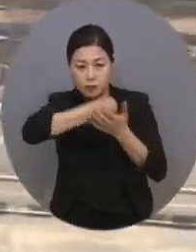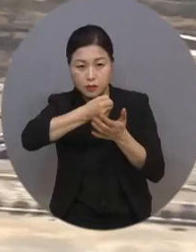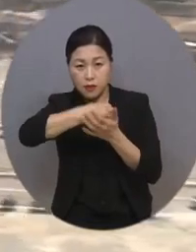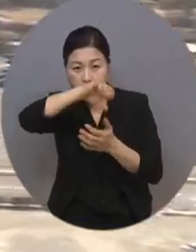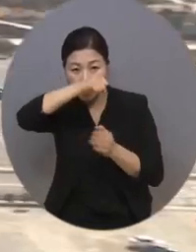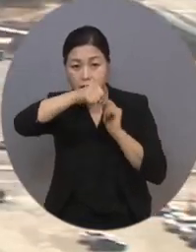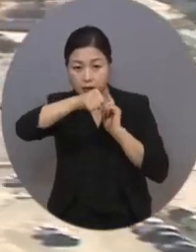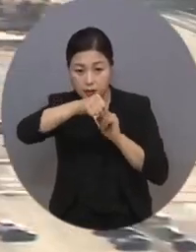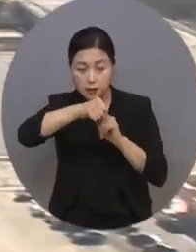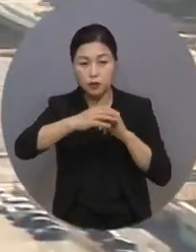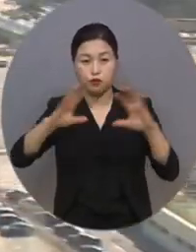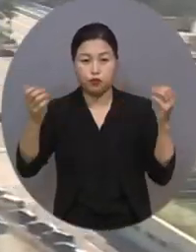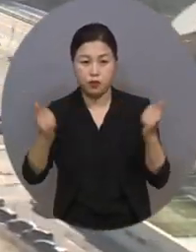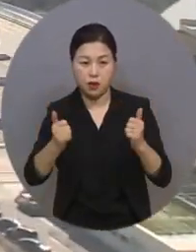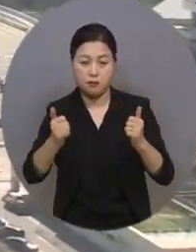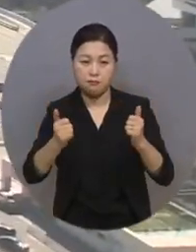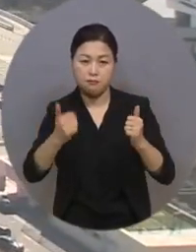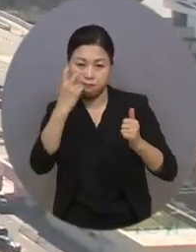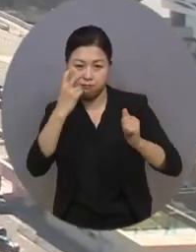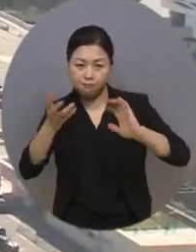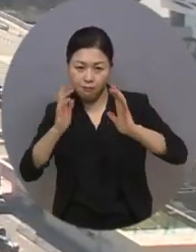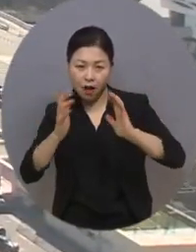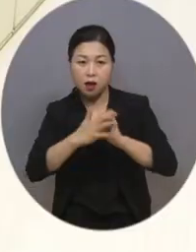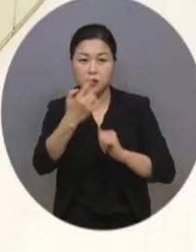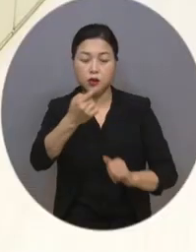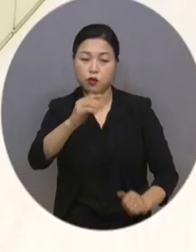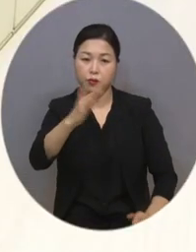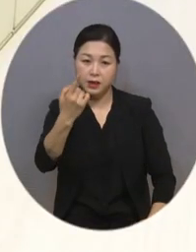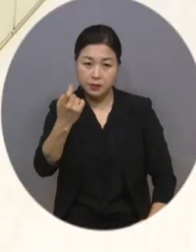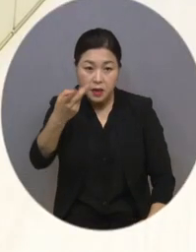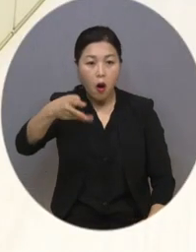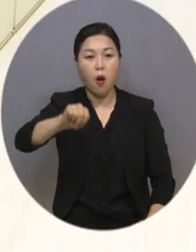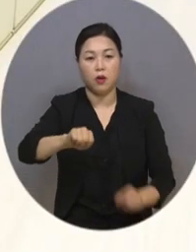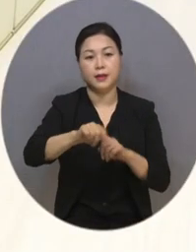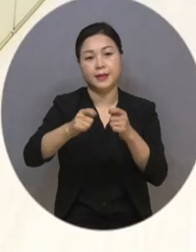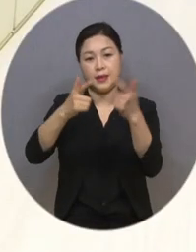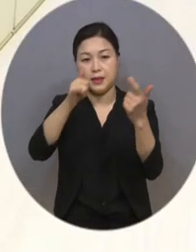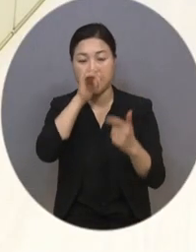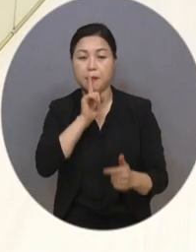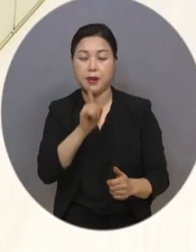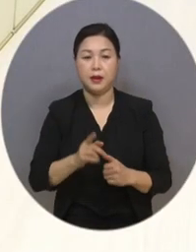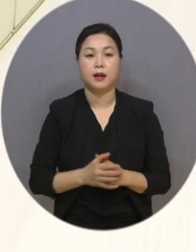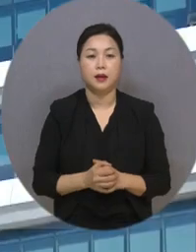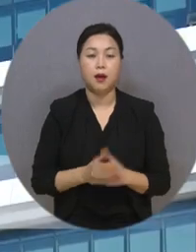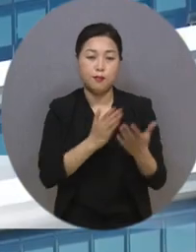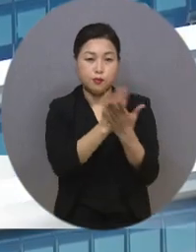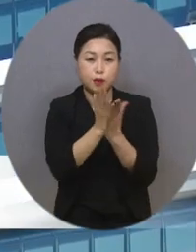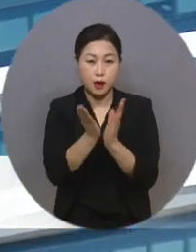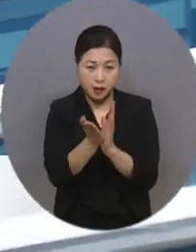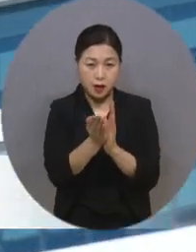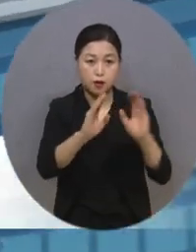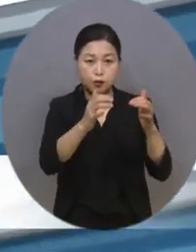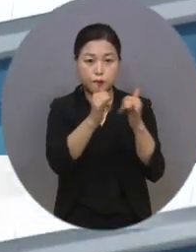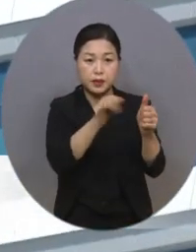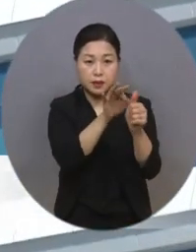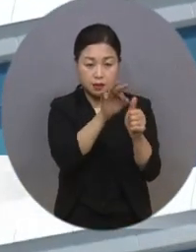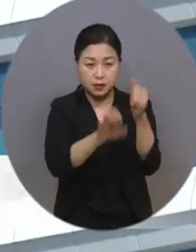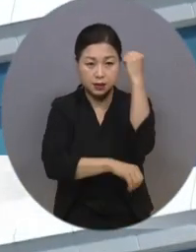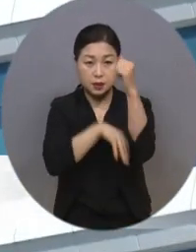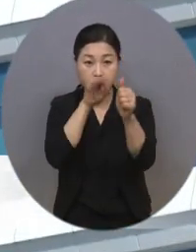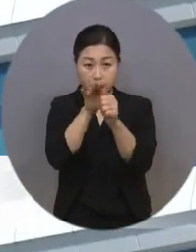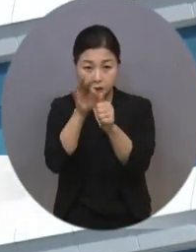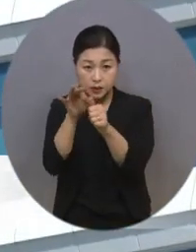국회 심의를 거치면서 1911억원 늘어났다고 설명했습니다 분야별로는 국민연금